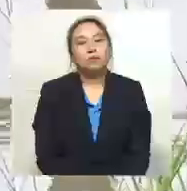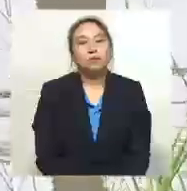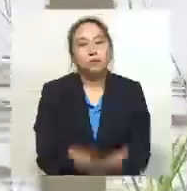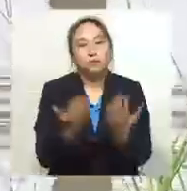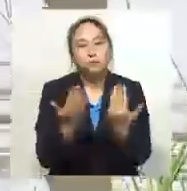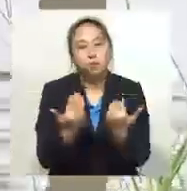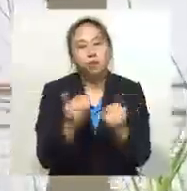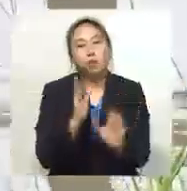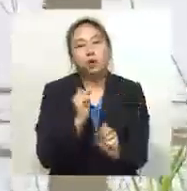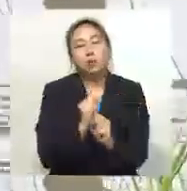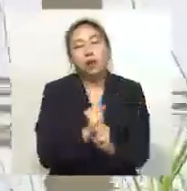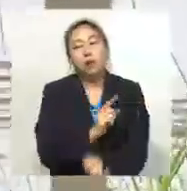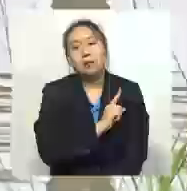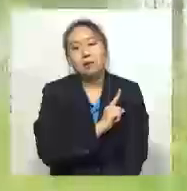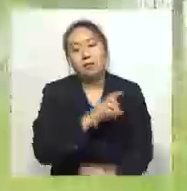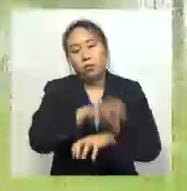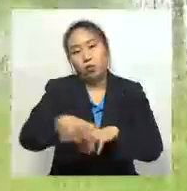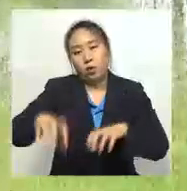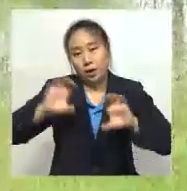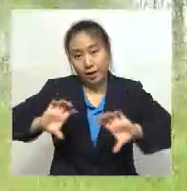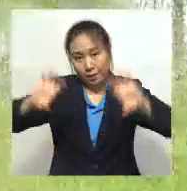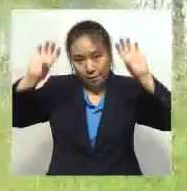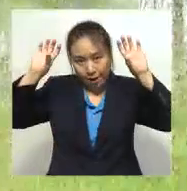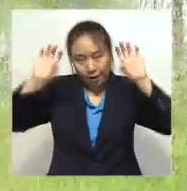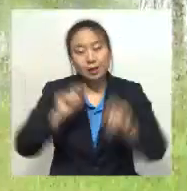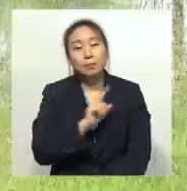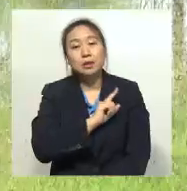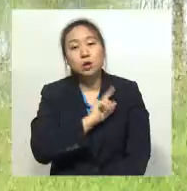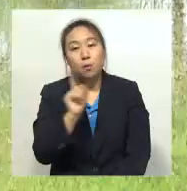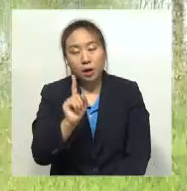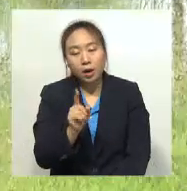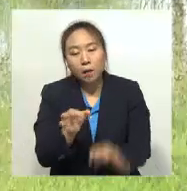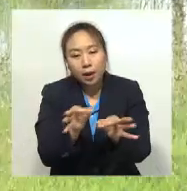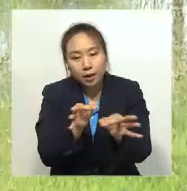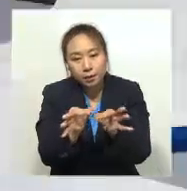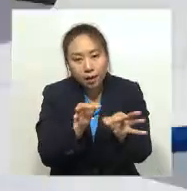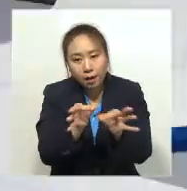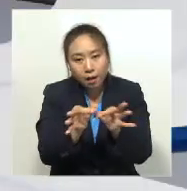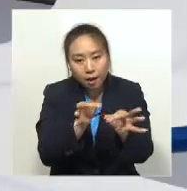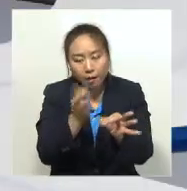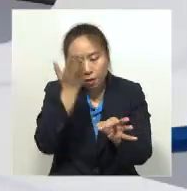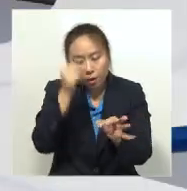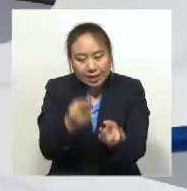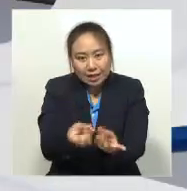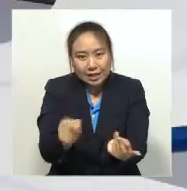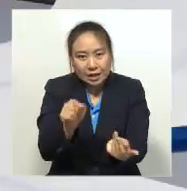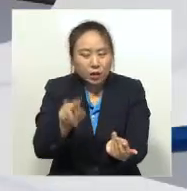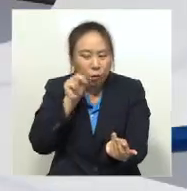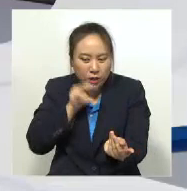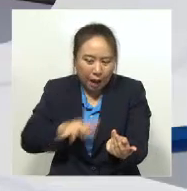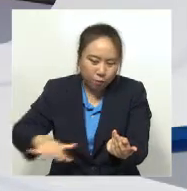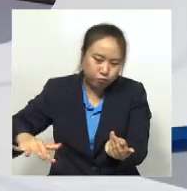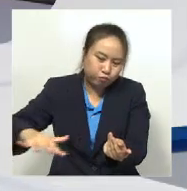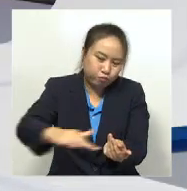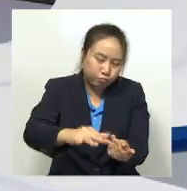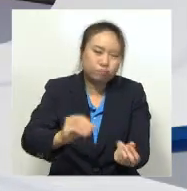ที่ของเจ้าหน้าที่ซึ่งเป็นหน่วยงานภาครัฐนะคะก็คือเข้าไปพูดคุยทำความเข้าใจพื้นที่จะต้องเป็นพื้นที่รับน้ำและได้รับผลกระทบก็คง